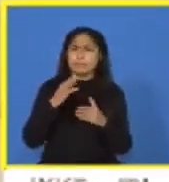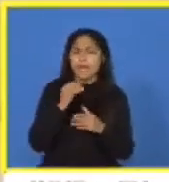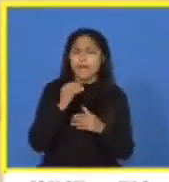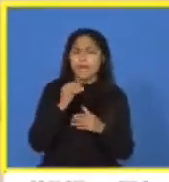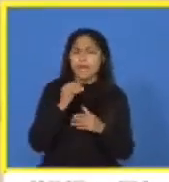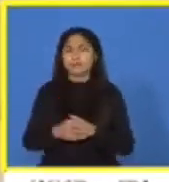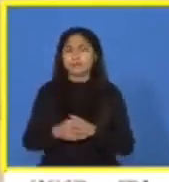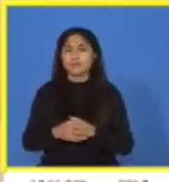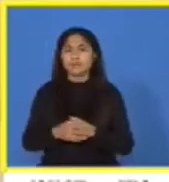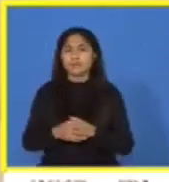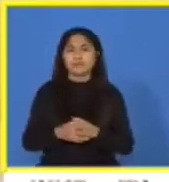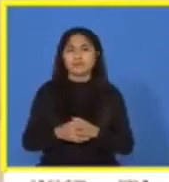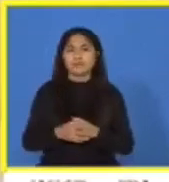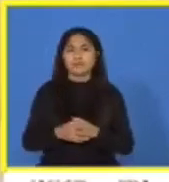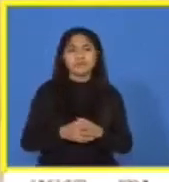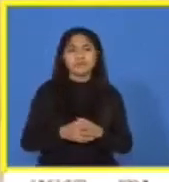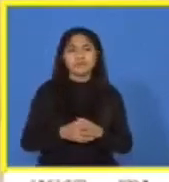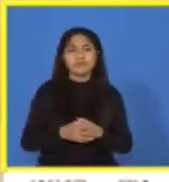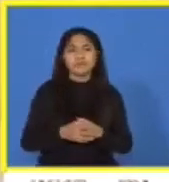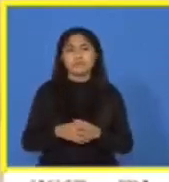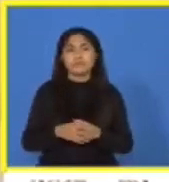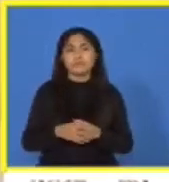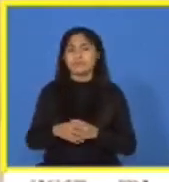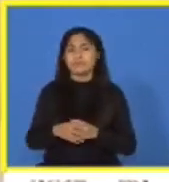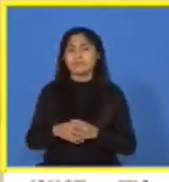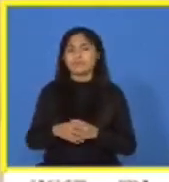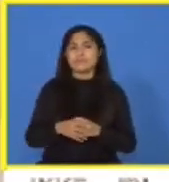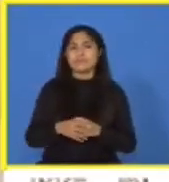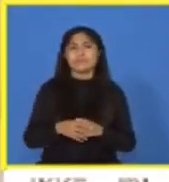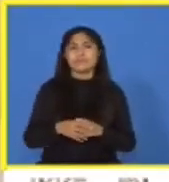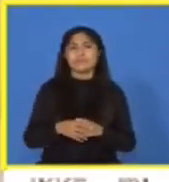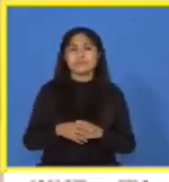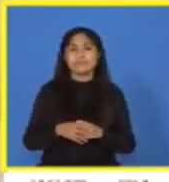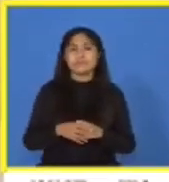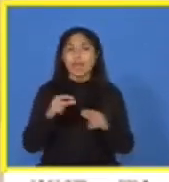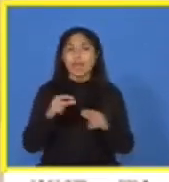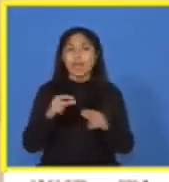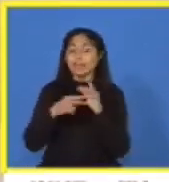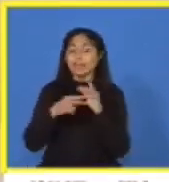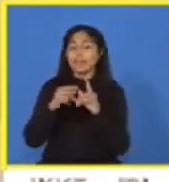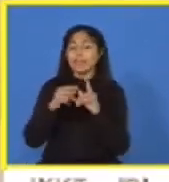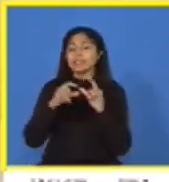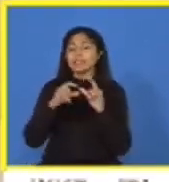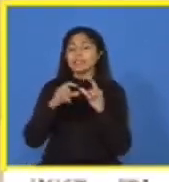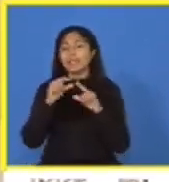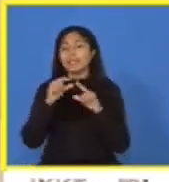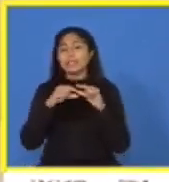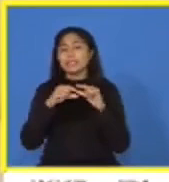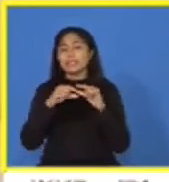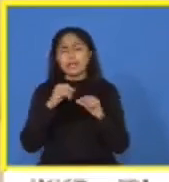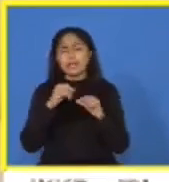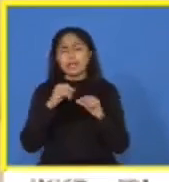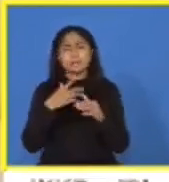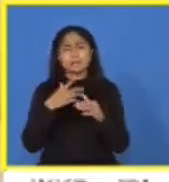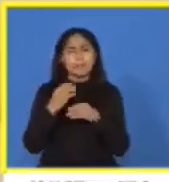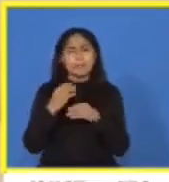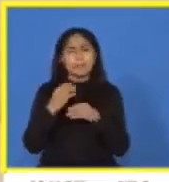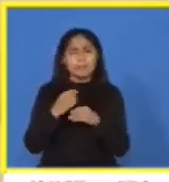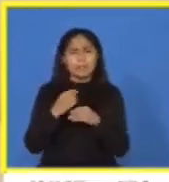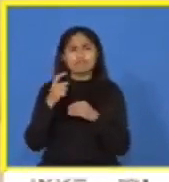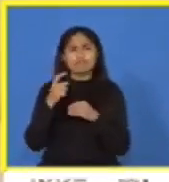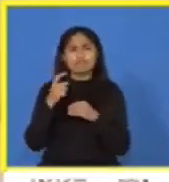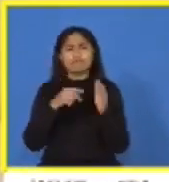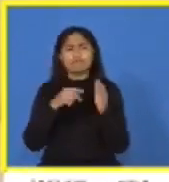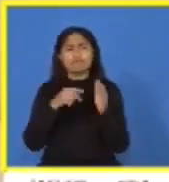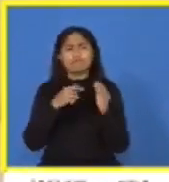Mungkin tadi saya juga sudah berbicara dengan Bapak Filmon kaitan dengan vaksinasi. Kami mendapat informasi bahwa untuk vaksin pertama